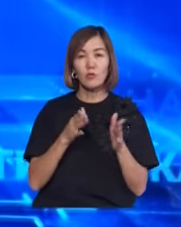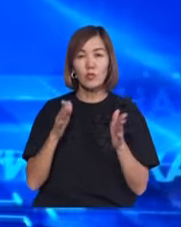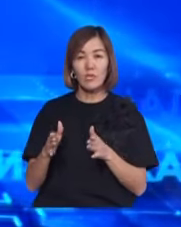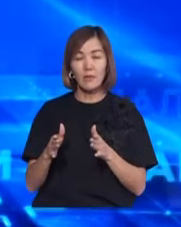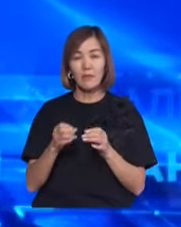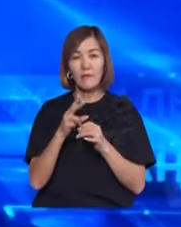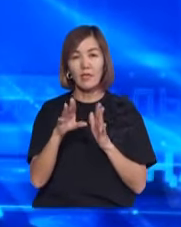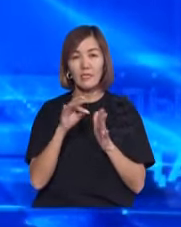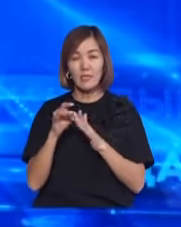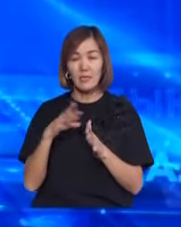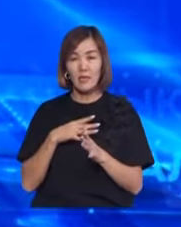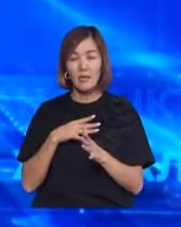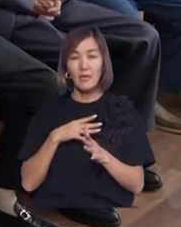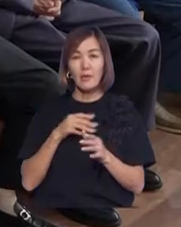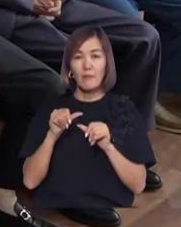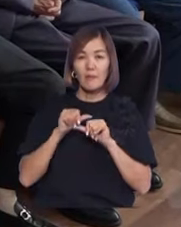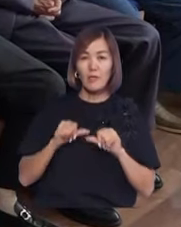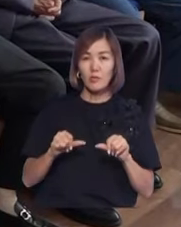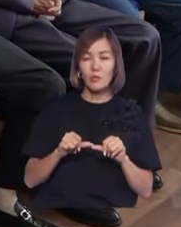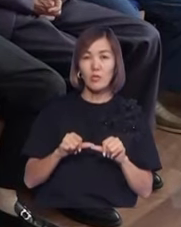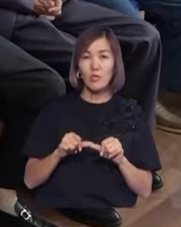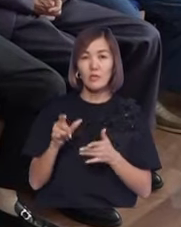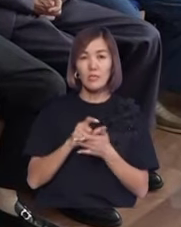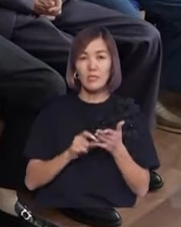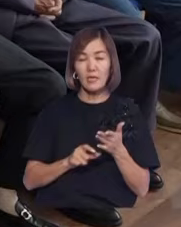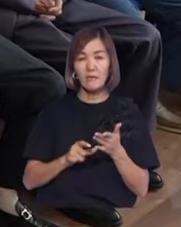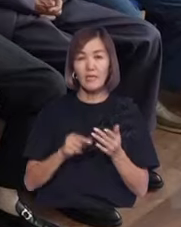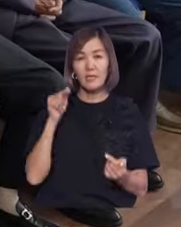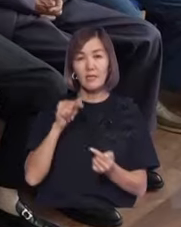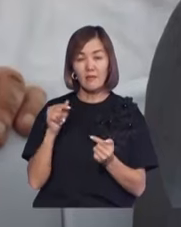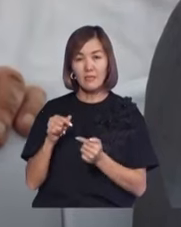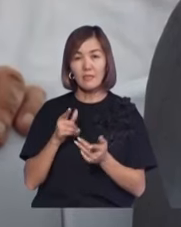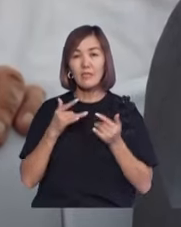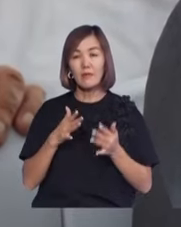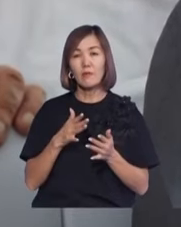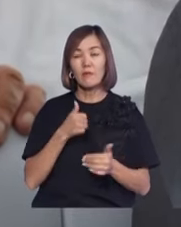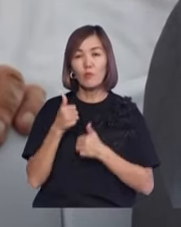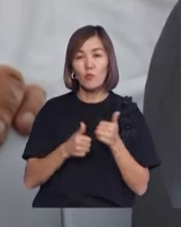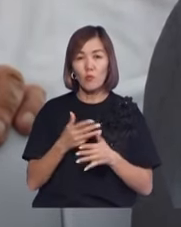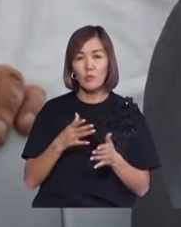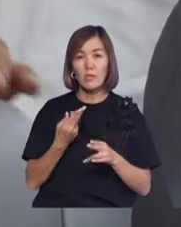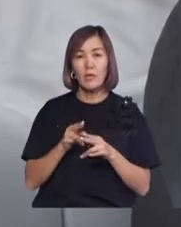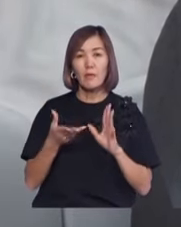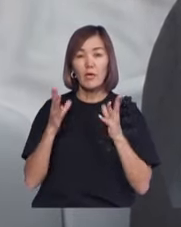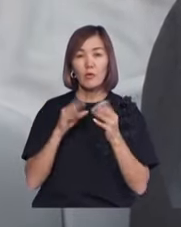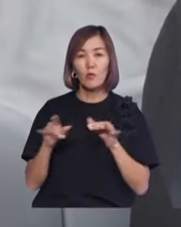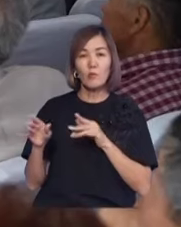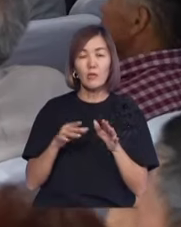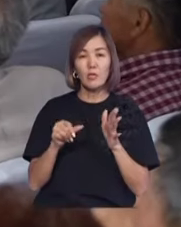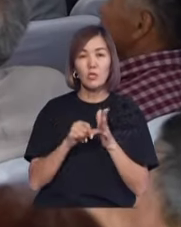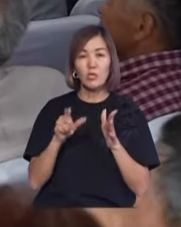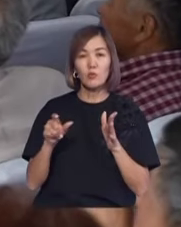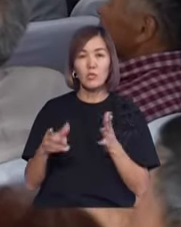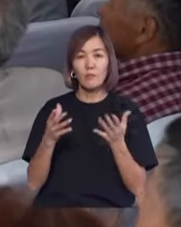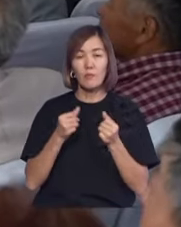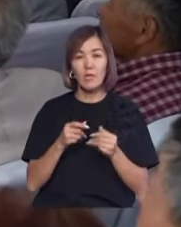вышли 12 претендентов. По мнению членов жюри, их стихотворения соответствовали требованиям конкурса. По итогам